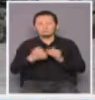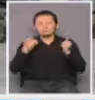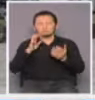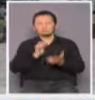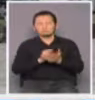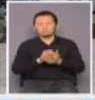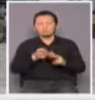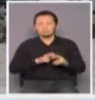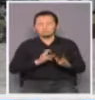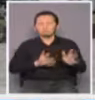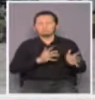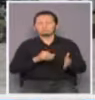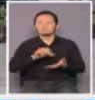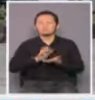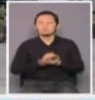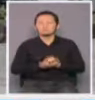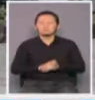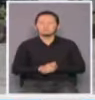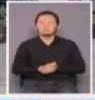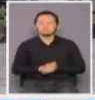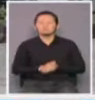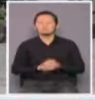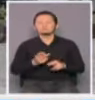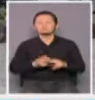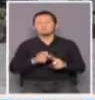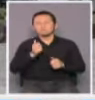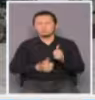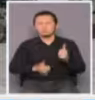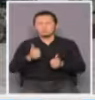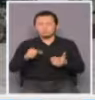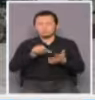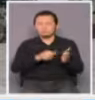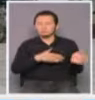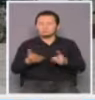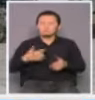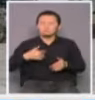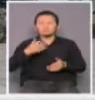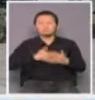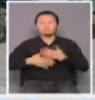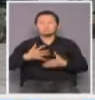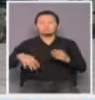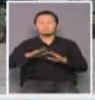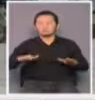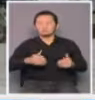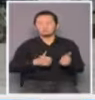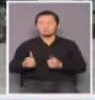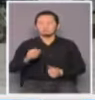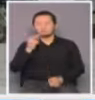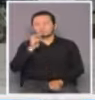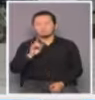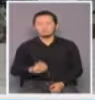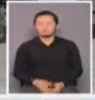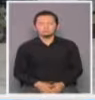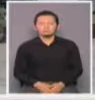осы велосипедпен айналысып жүрмін. Осылай үнемі шаралар ұйымдастырып тұрса, барлық балалар жақсы болар